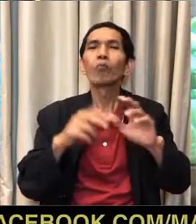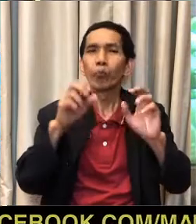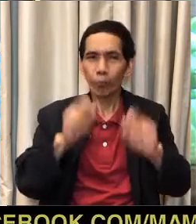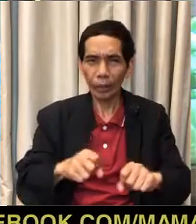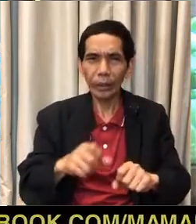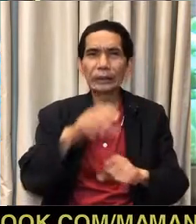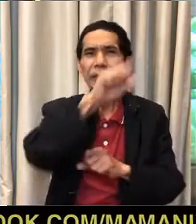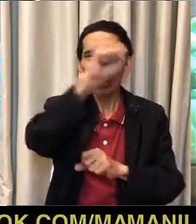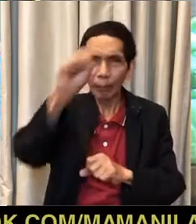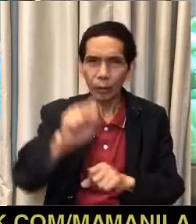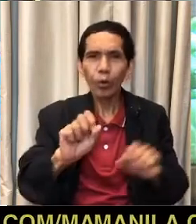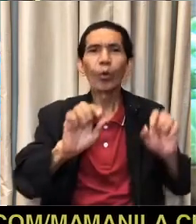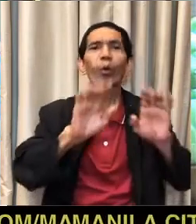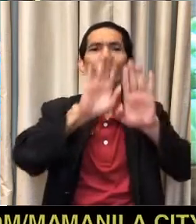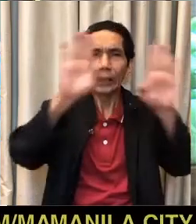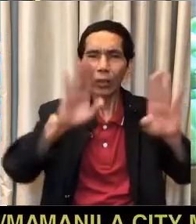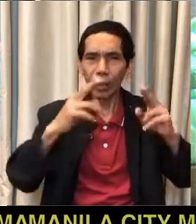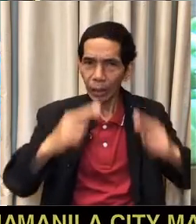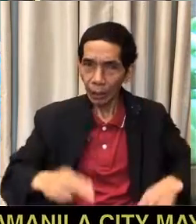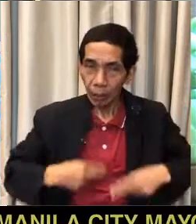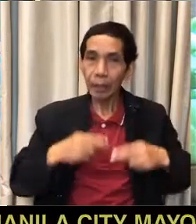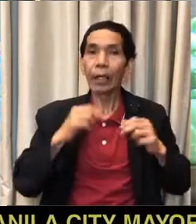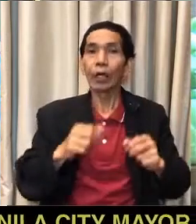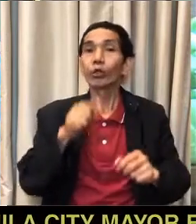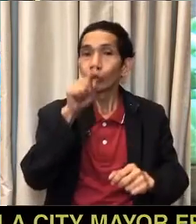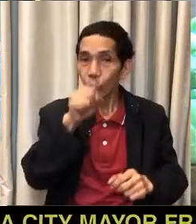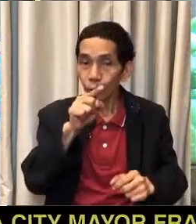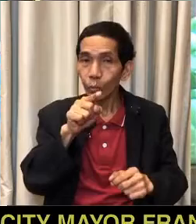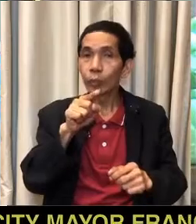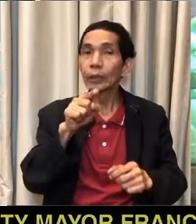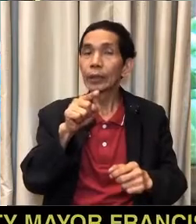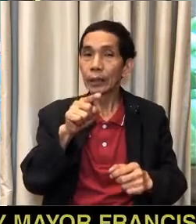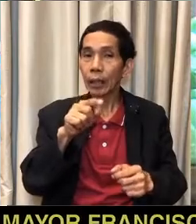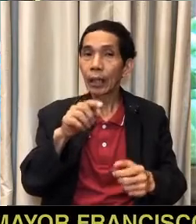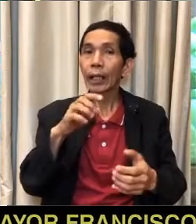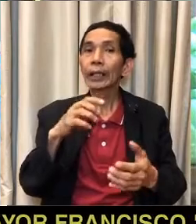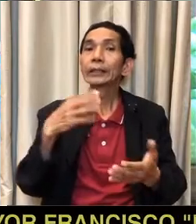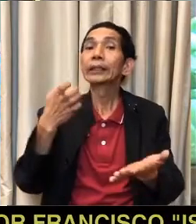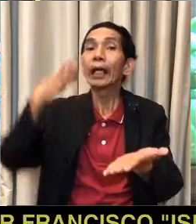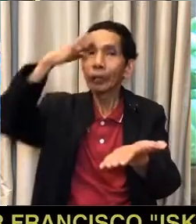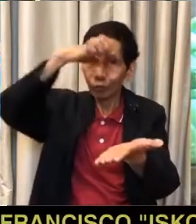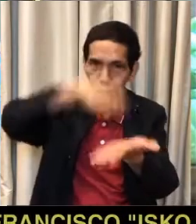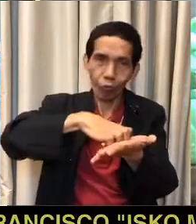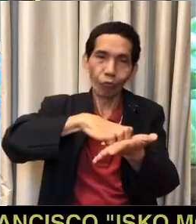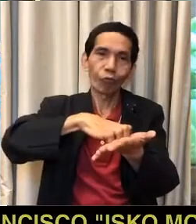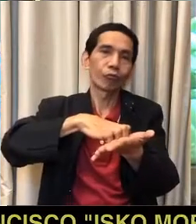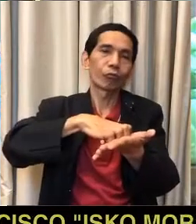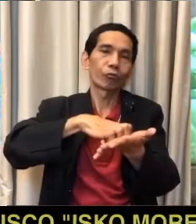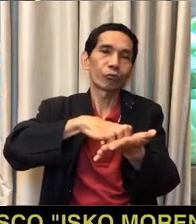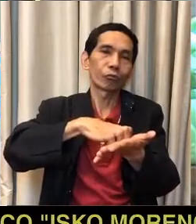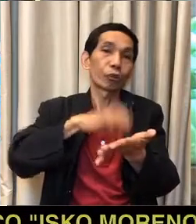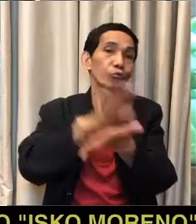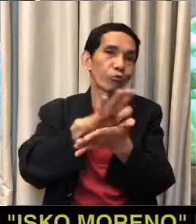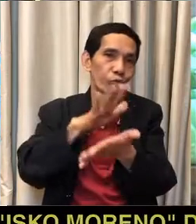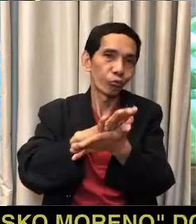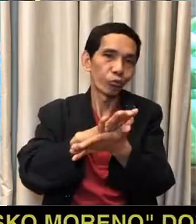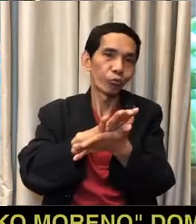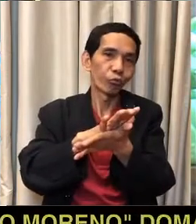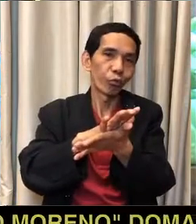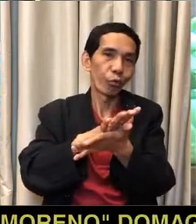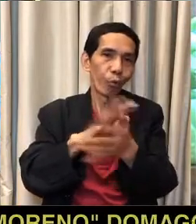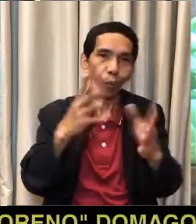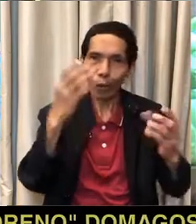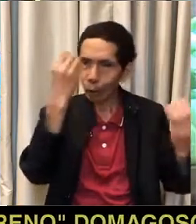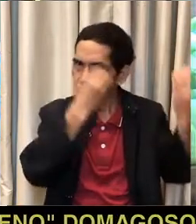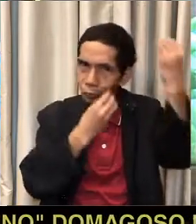maaaring Sabado, Linggo o holiday, basta ikaw ay enrolled. Di ba? Wala tayong lituhan